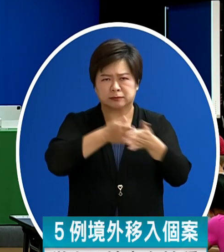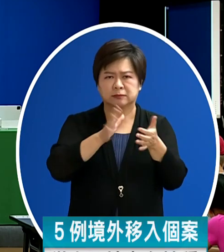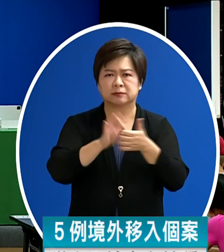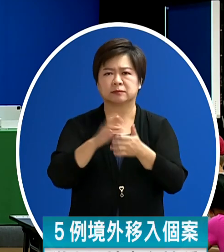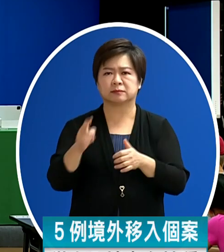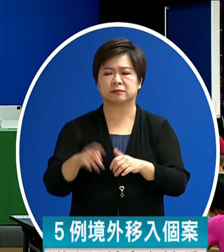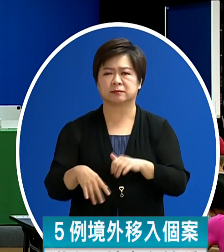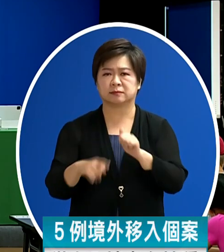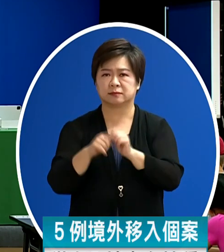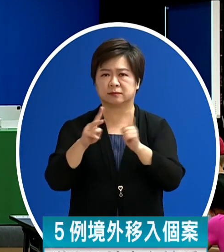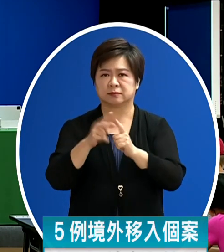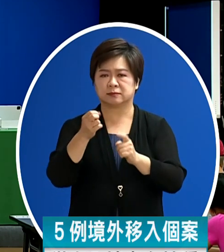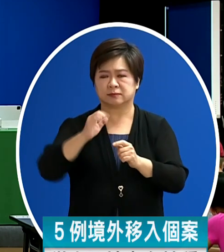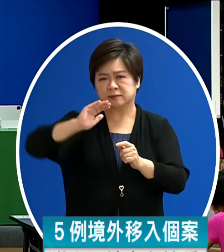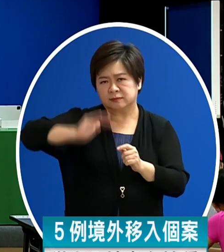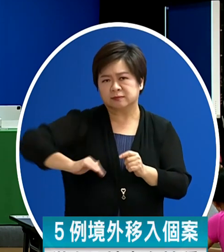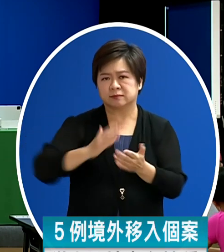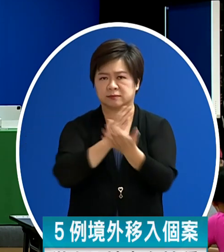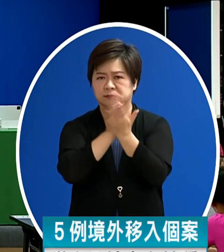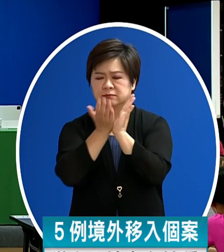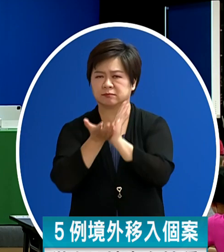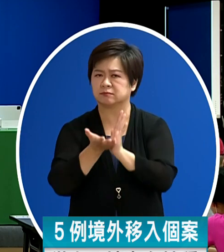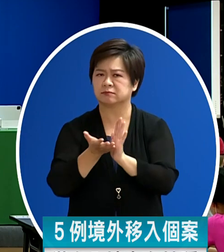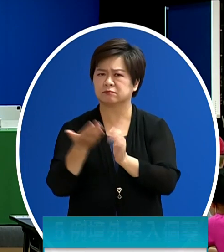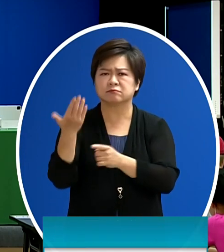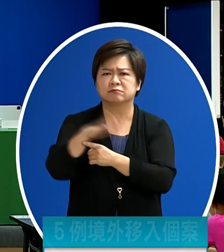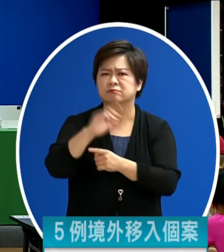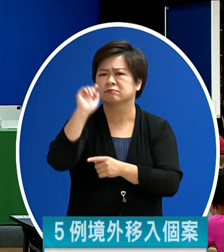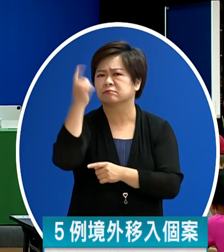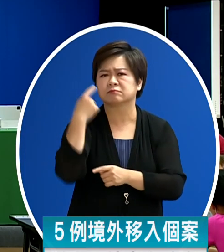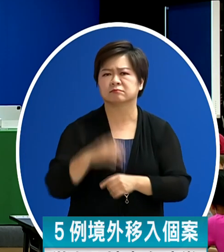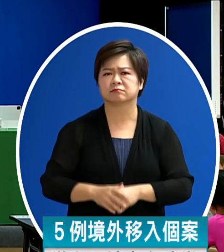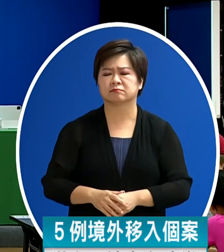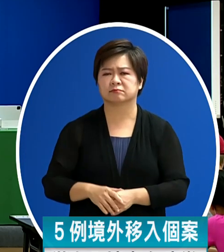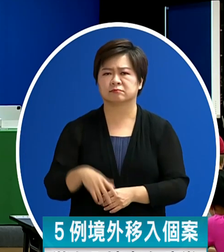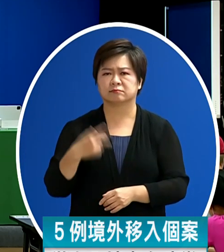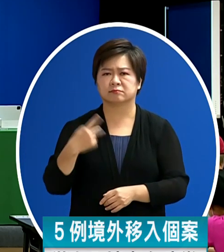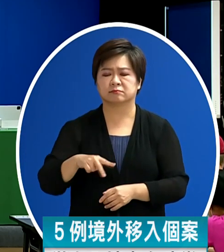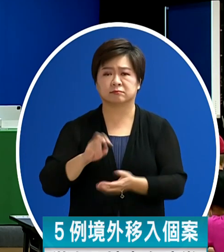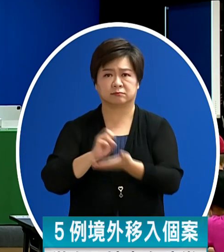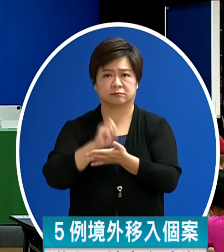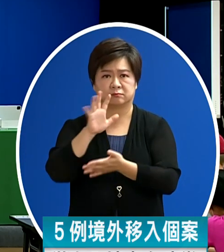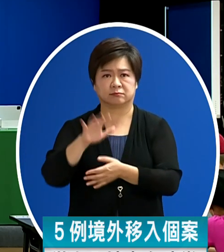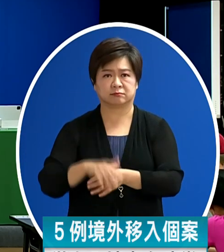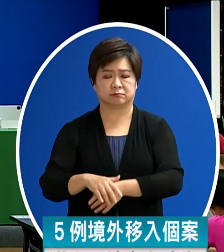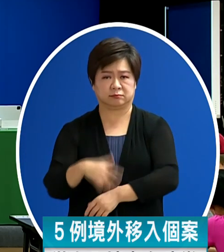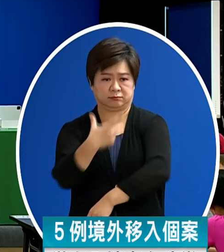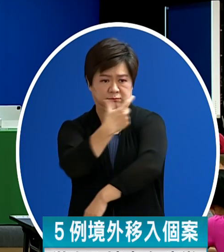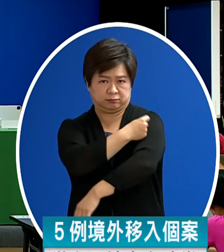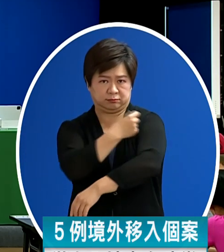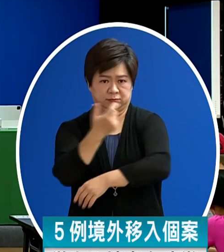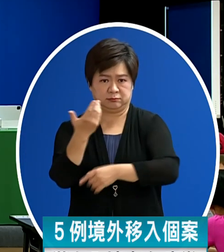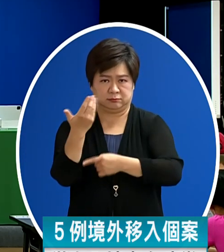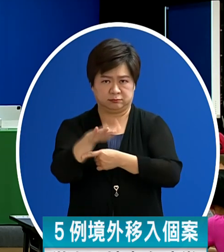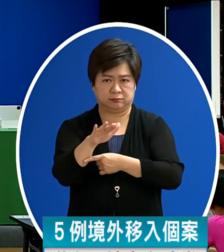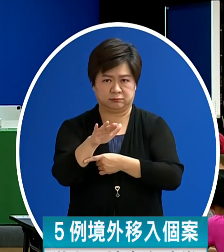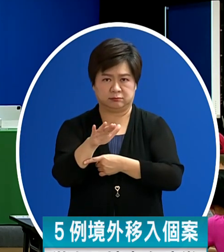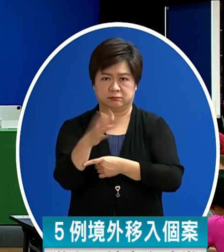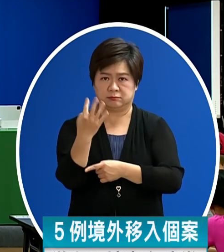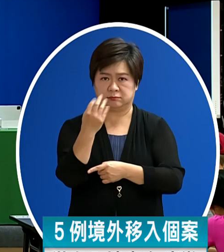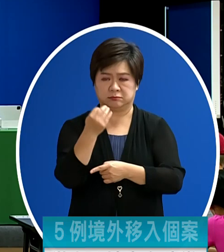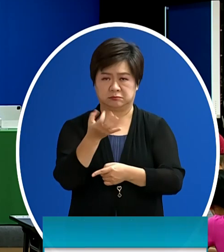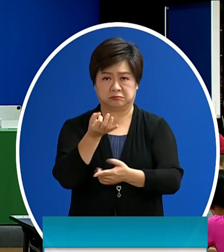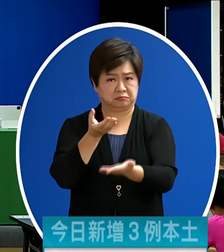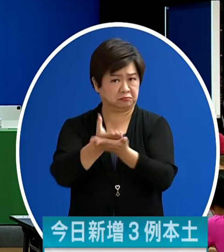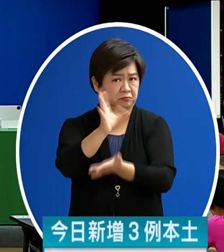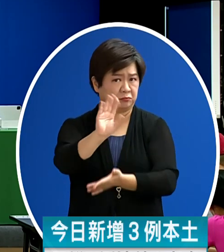群这个项目，想请问就是说没有列入的原因是什么？还有目前就是有通报疫苗过后死亡的个案，有没有有多少人获得赔